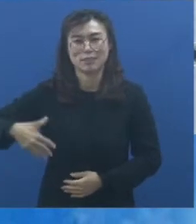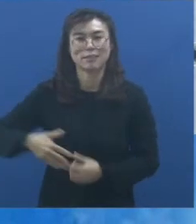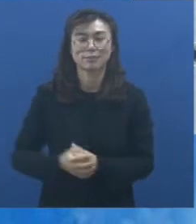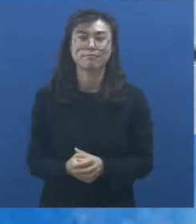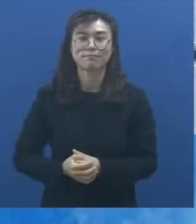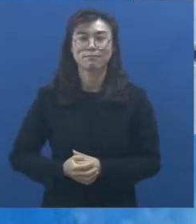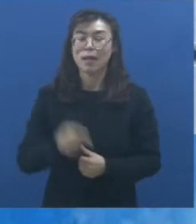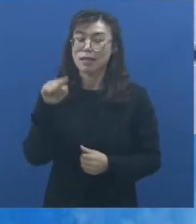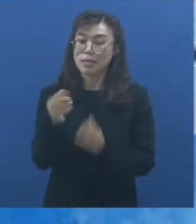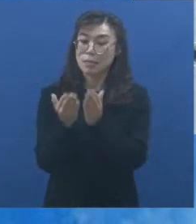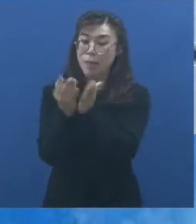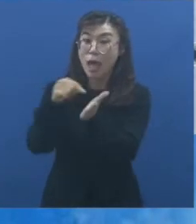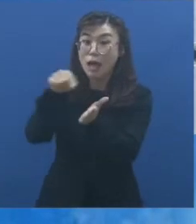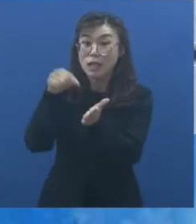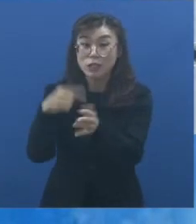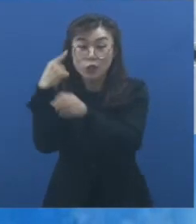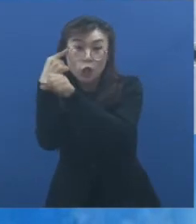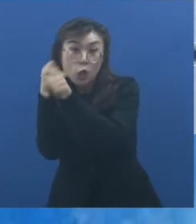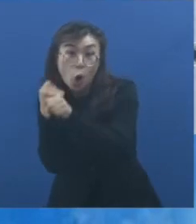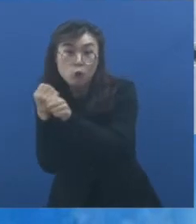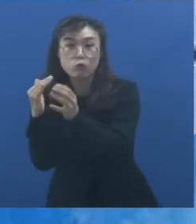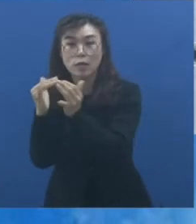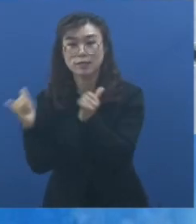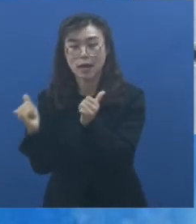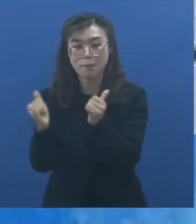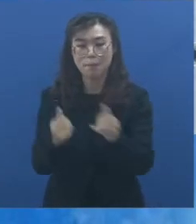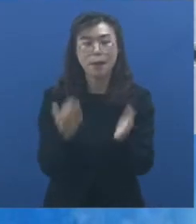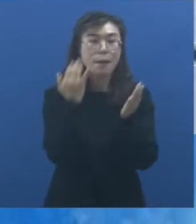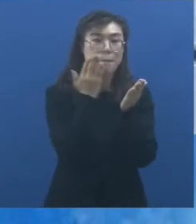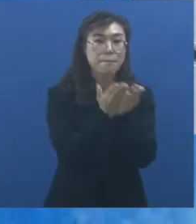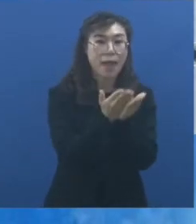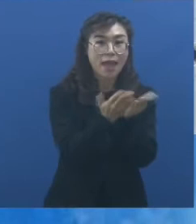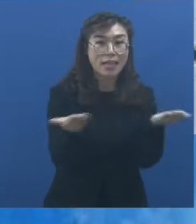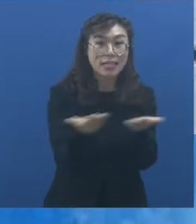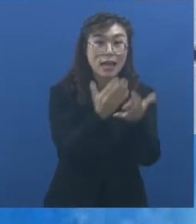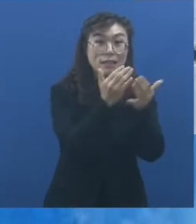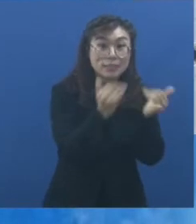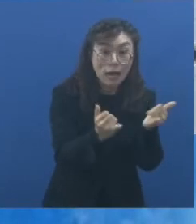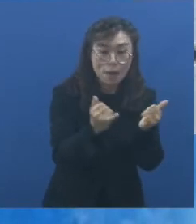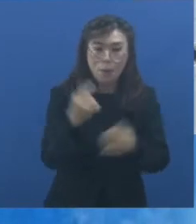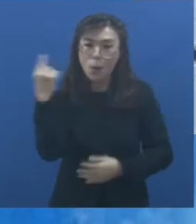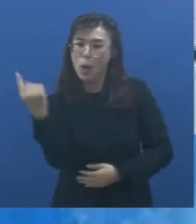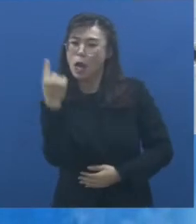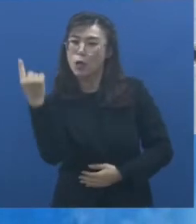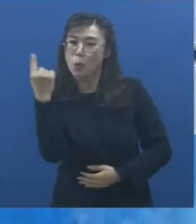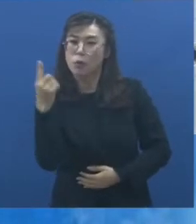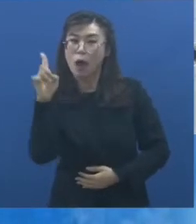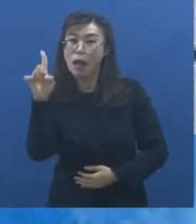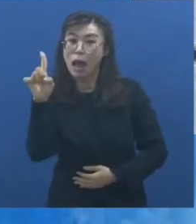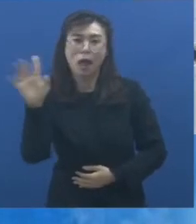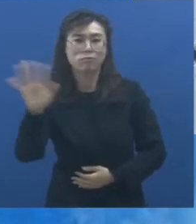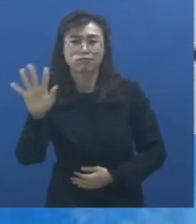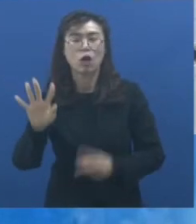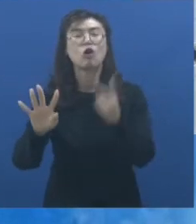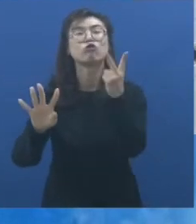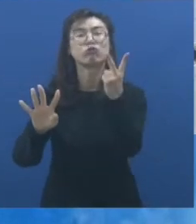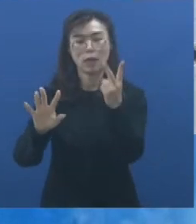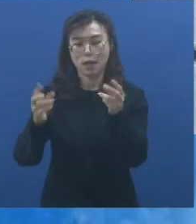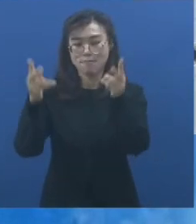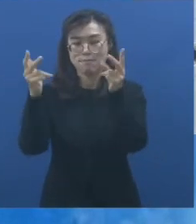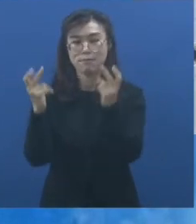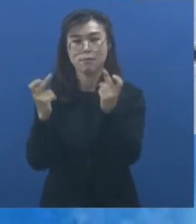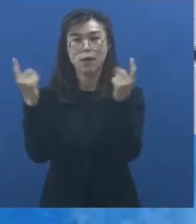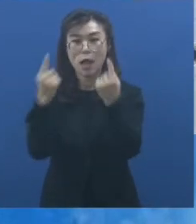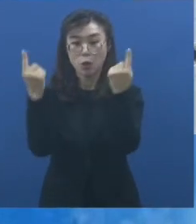어여 연구원들 하고 손 일도 더 많이 탈 수 있고 그리고 헬기도 한데 말고 도 데릴 태울 수 있고 그리고